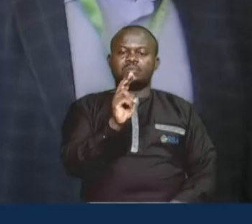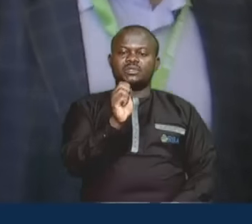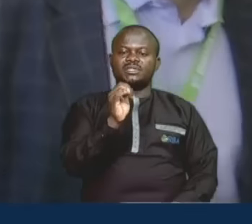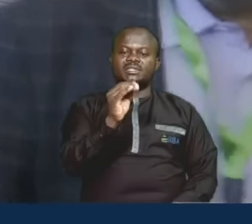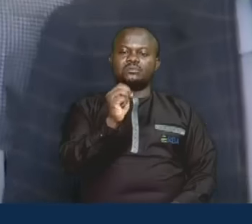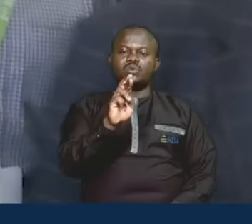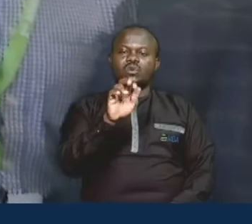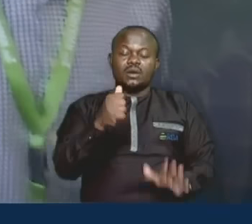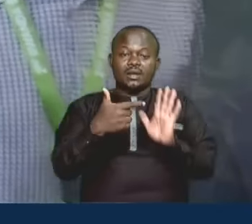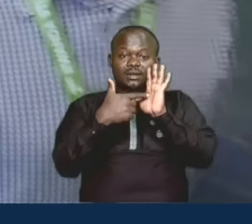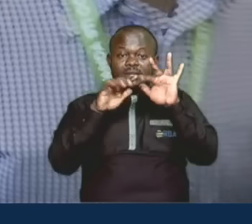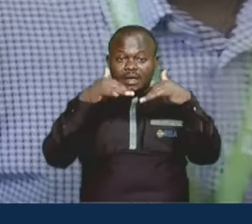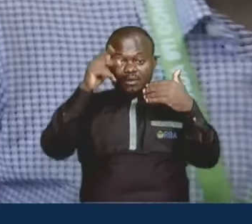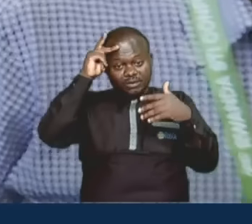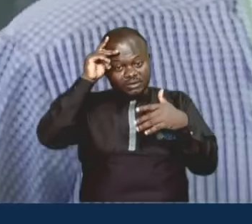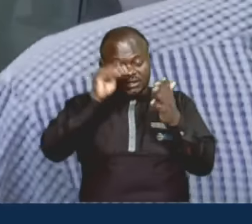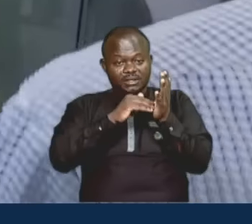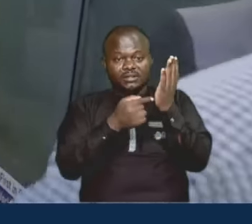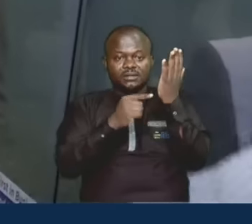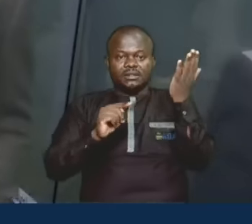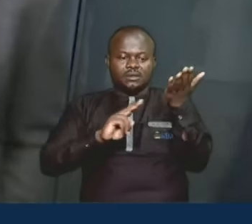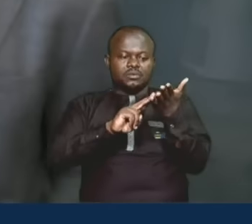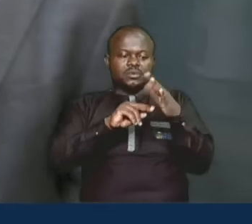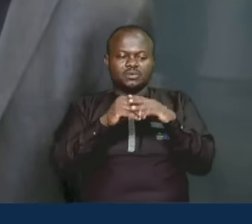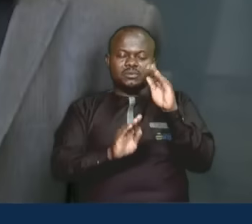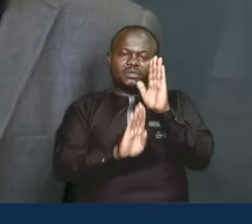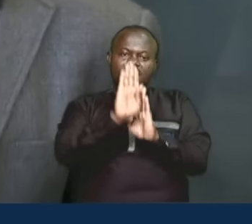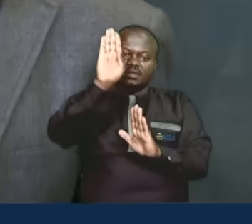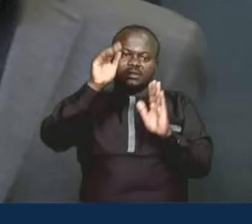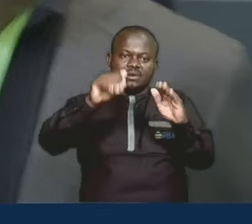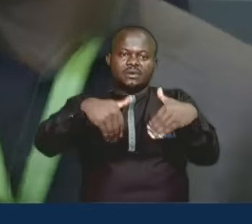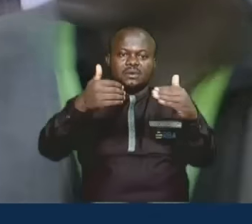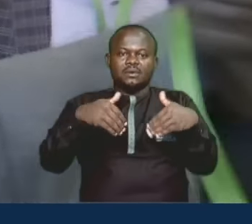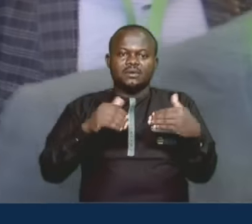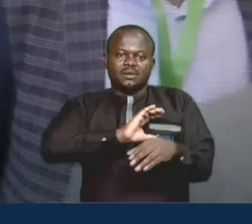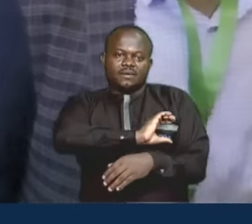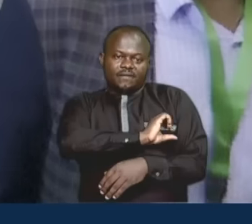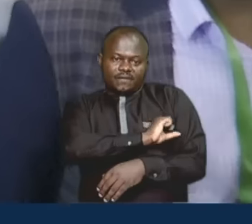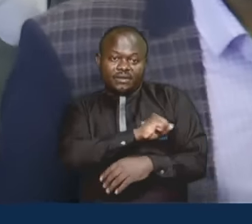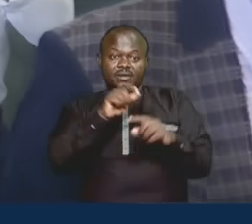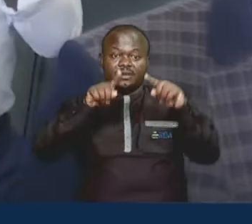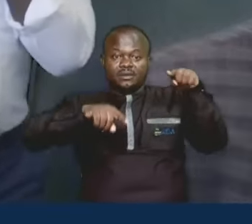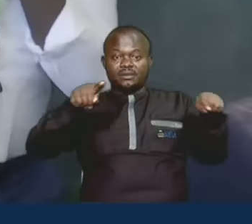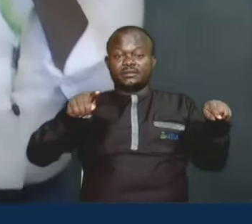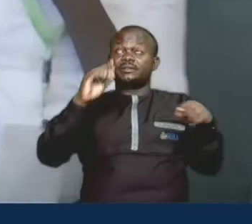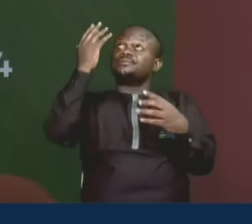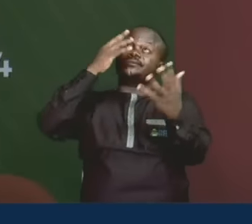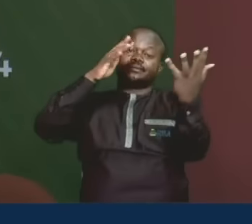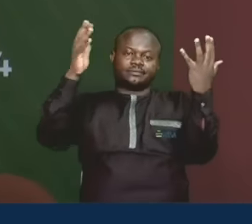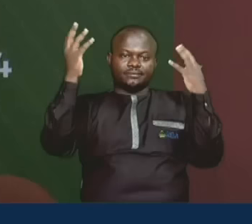uburyo ubumenyi n'ikoranabuhanga byakoreshwa mu guteza imbere ubuhinzi bwihanganira ihindagurika ry'ikirere. Inama